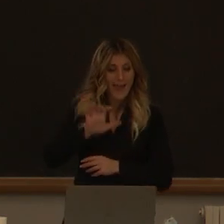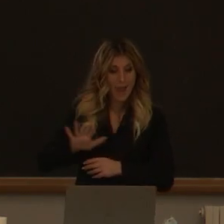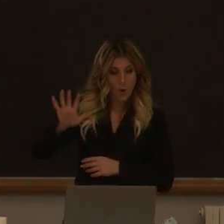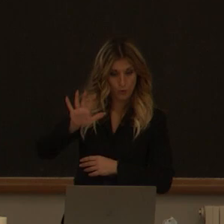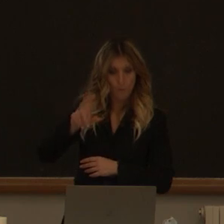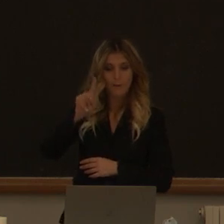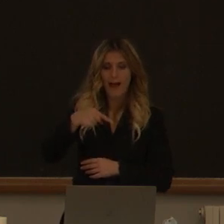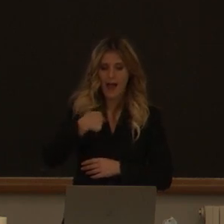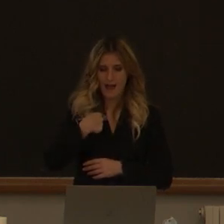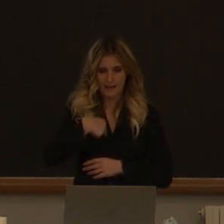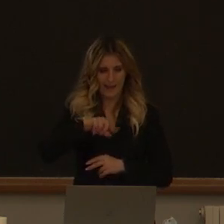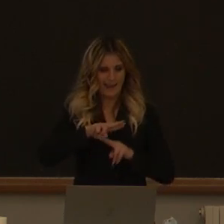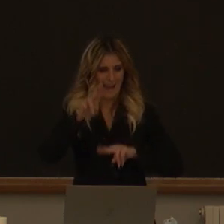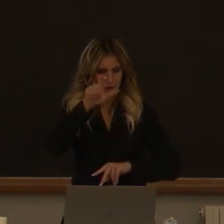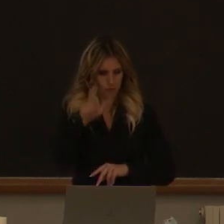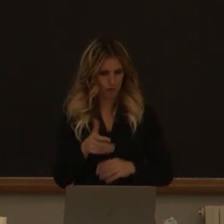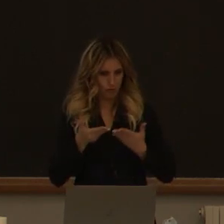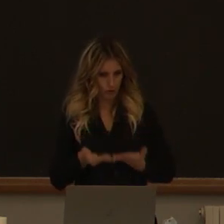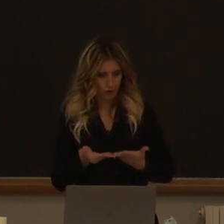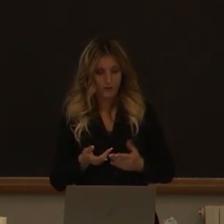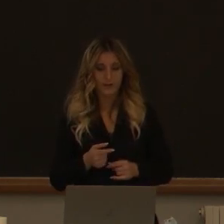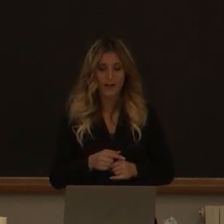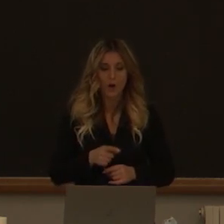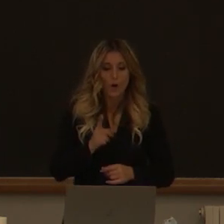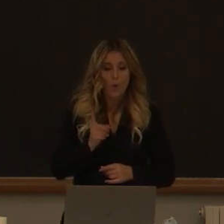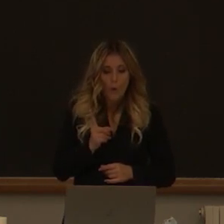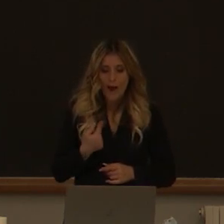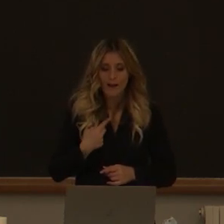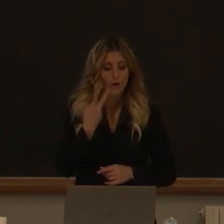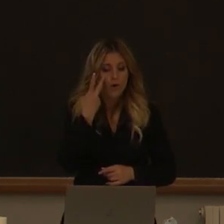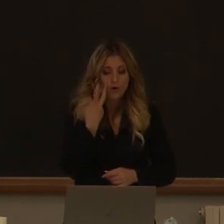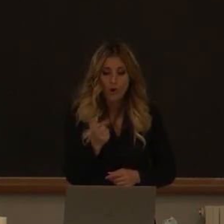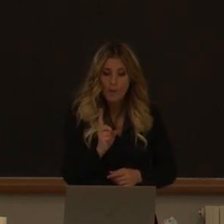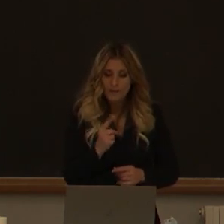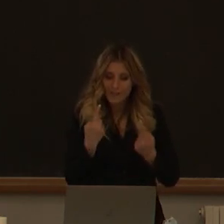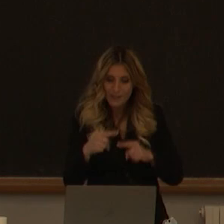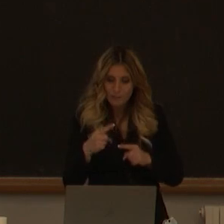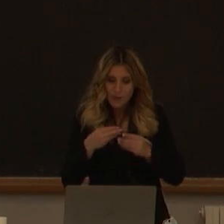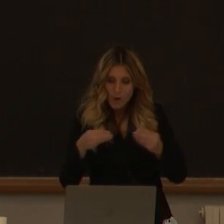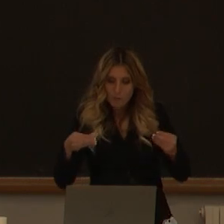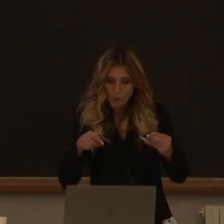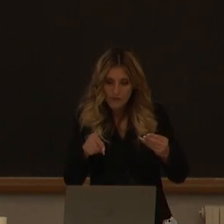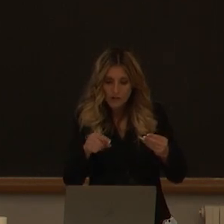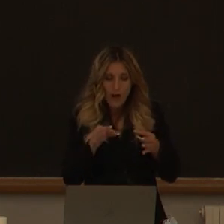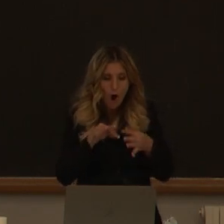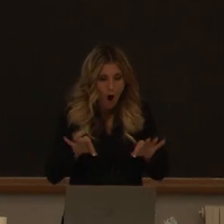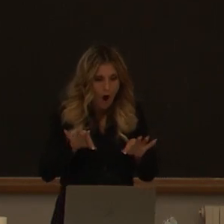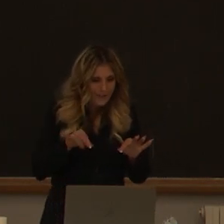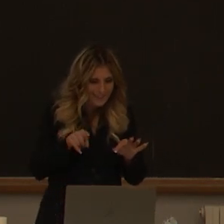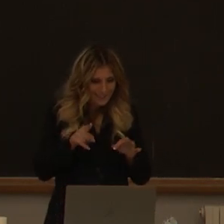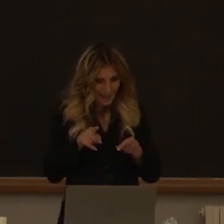la nostra nazione in particolare, è il fatto, diciamo, di non essere previsto per queste professioni degli ordini